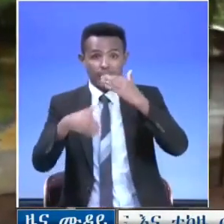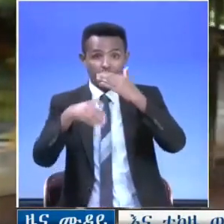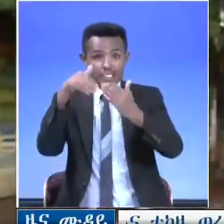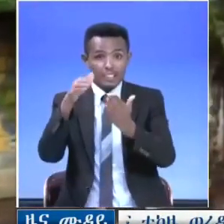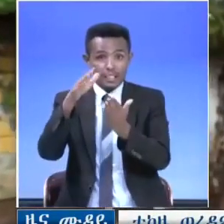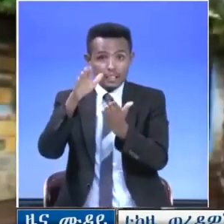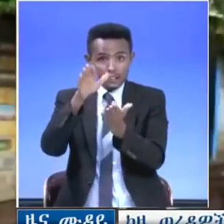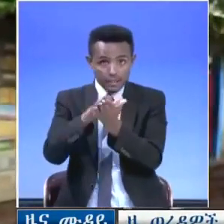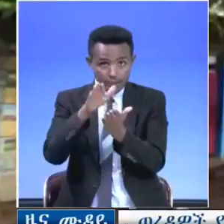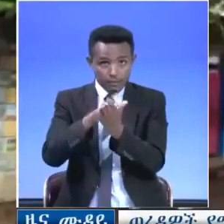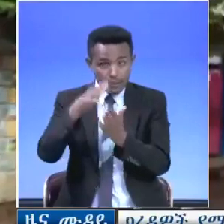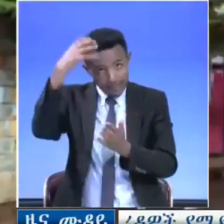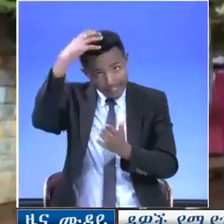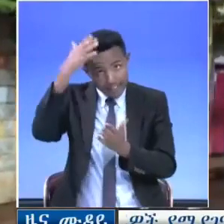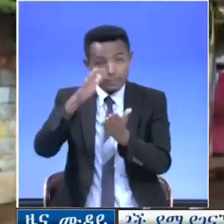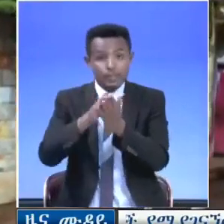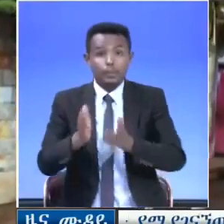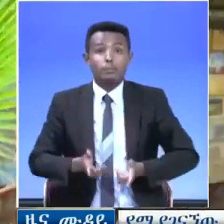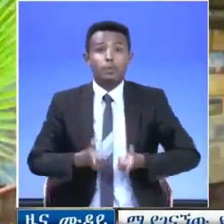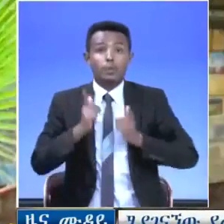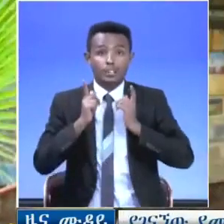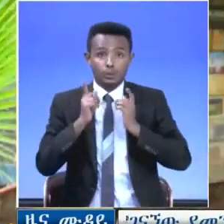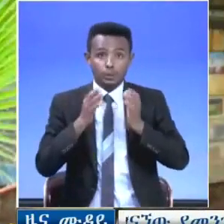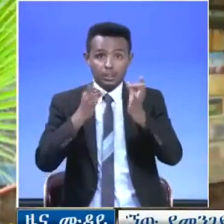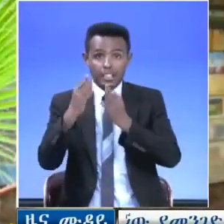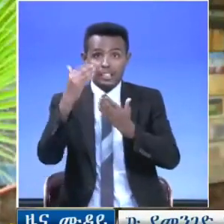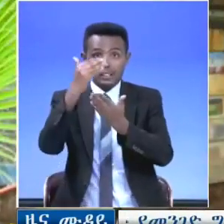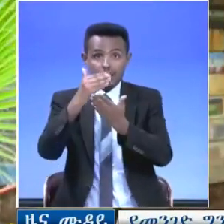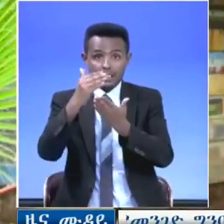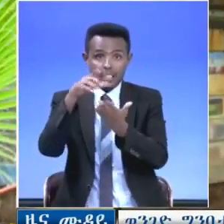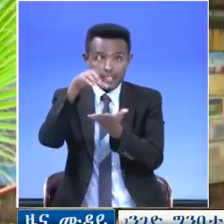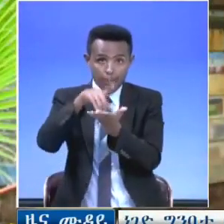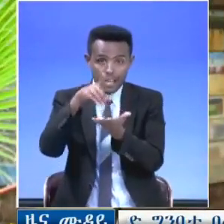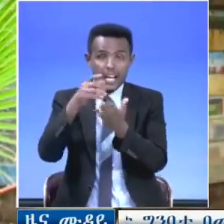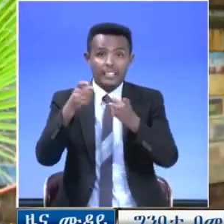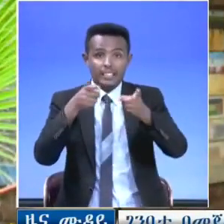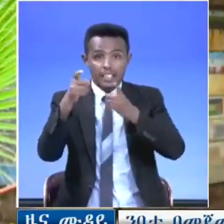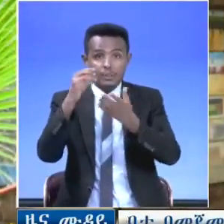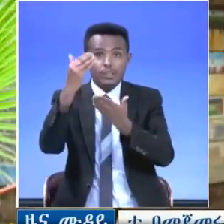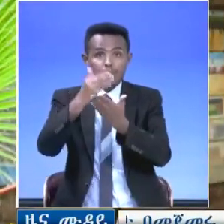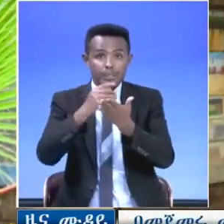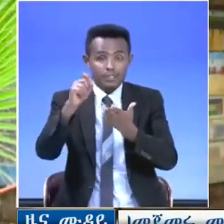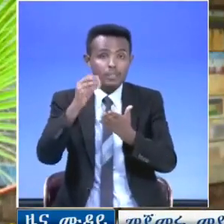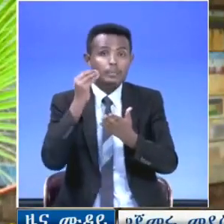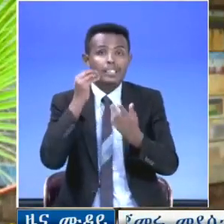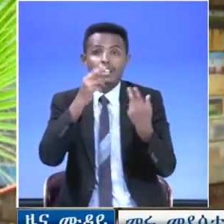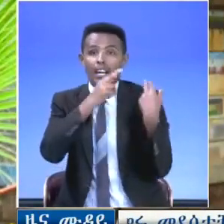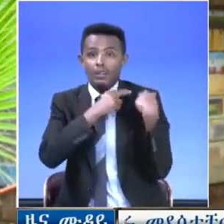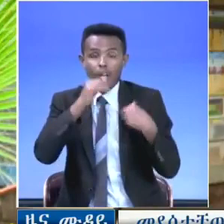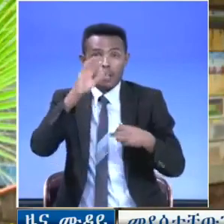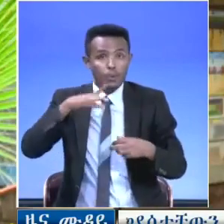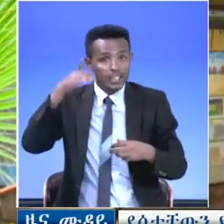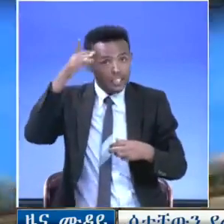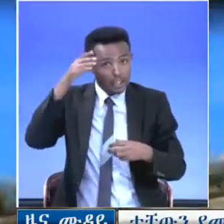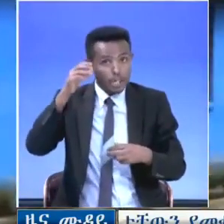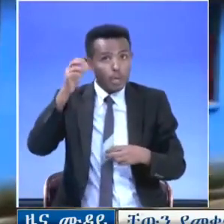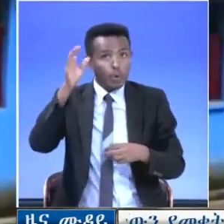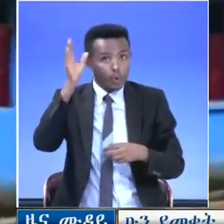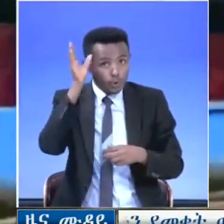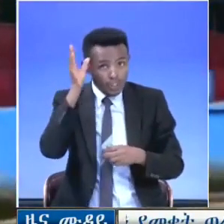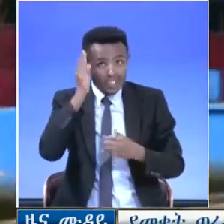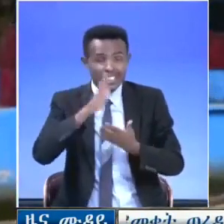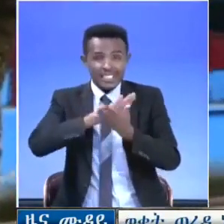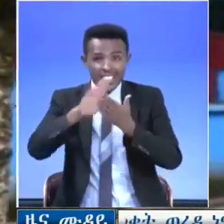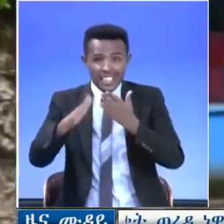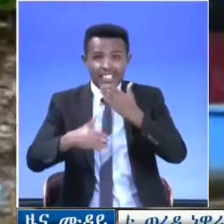ትምህርት ቤቶች መኖራቸውን የነገሩን የከተማ አስተዳደሩ ትምህርት ጽህፈት ቤት ኃላፊ አቶ ከድር ሁሴን ሁሉም ትምህርት ቤቶች የጥራት ደረጃን ሙሉ